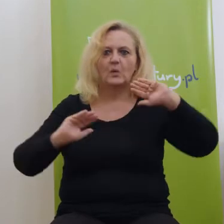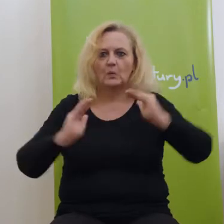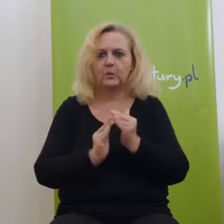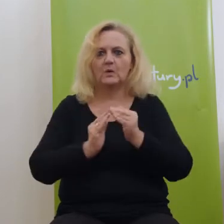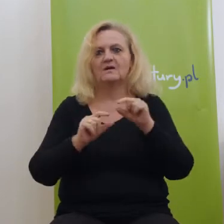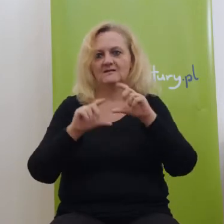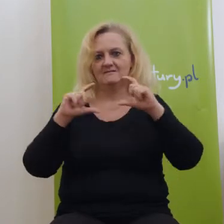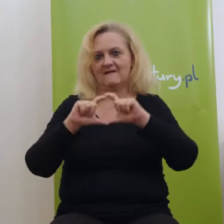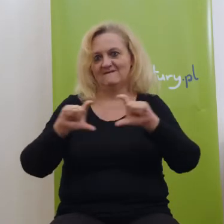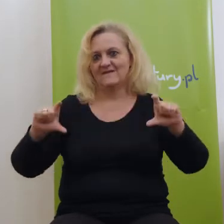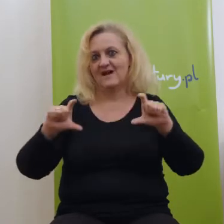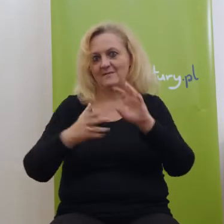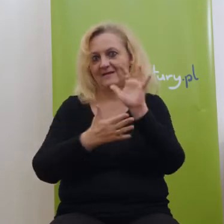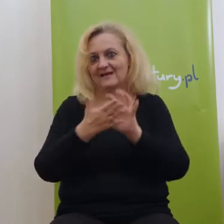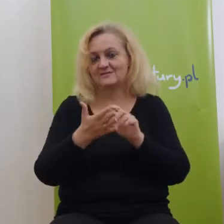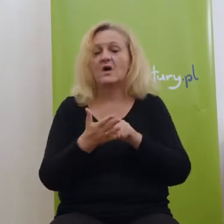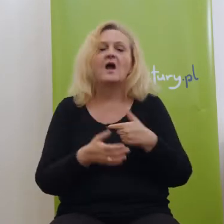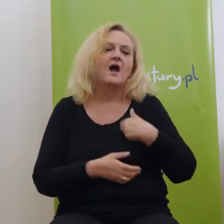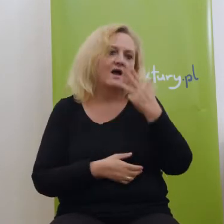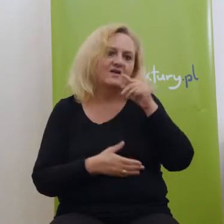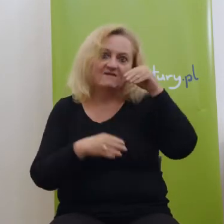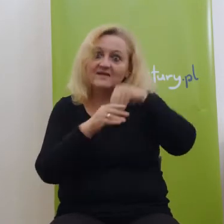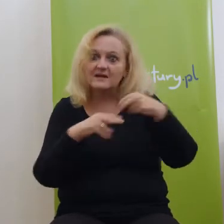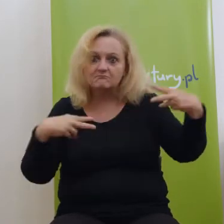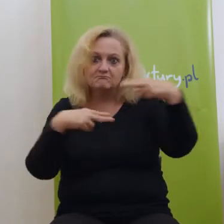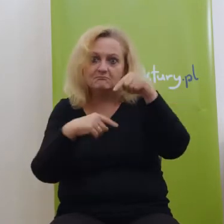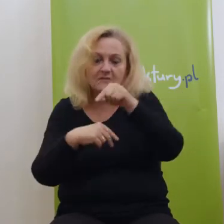Ale widać też w tym fragmencie,